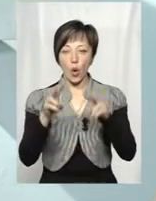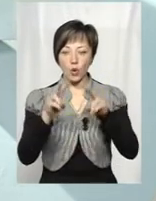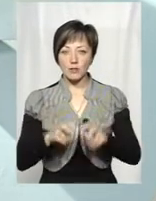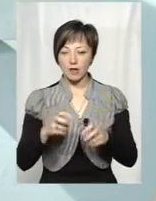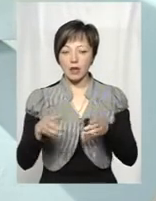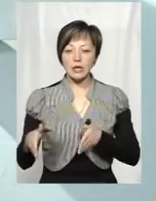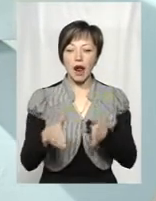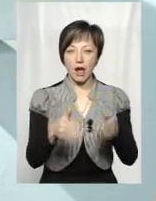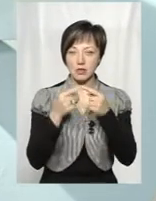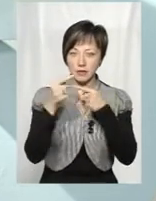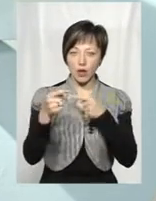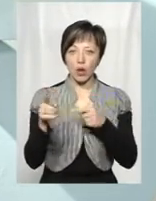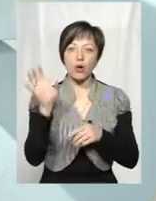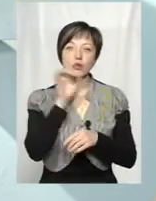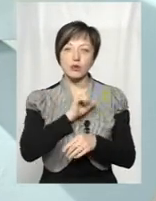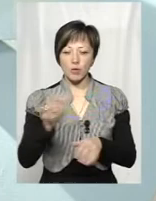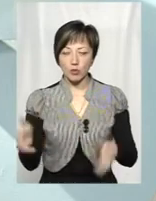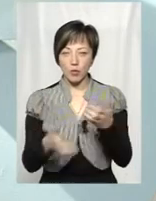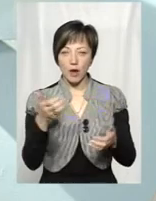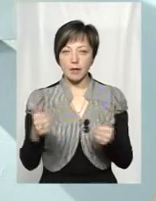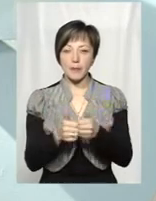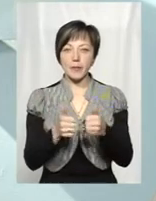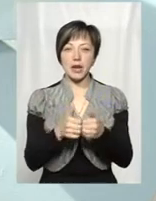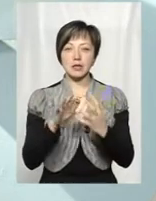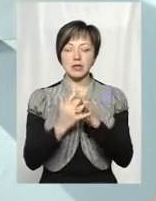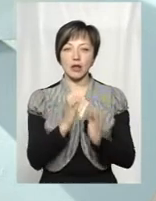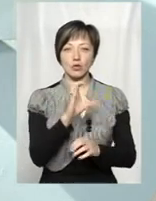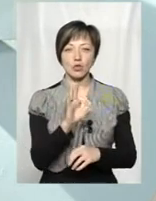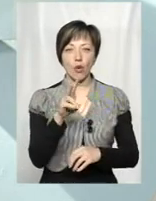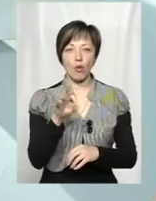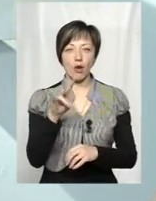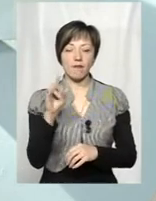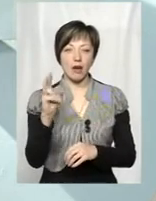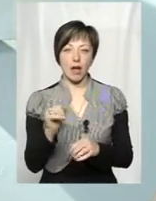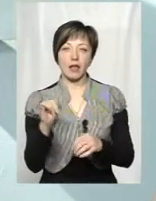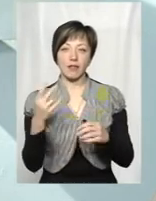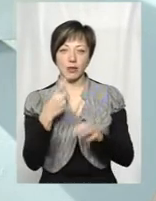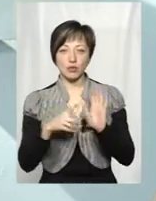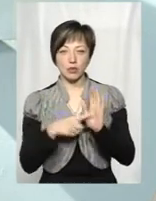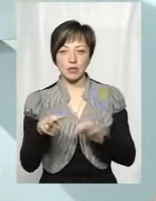видно розграбований курган біля Соколівки. І 26 листопада